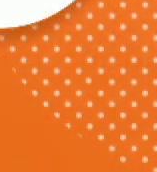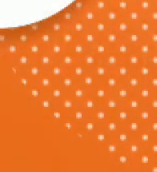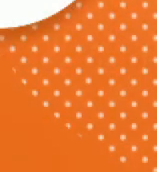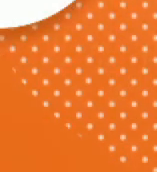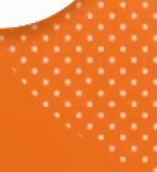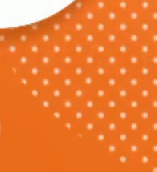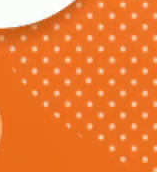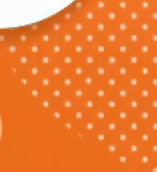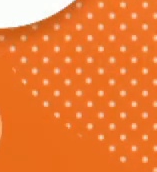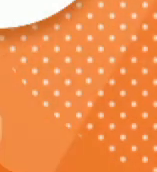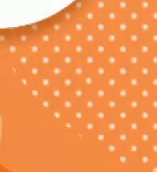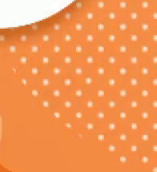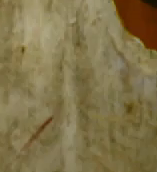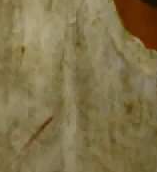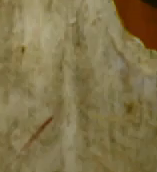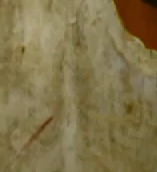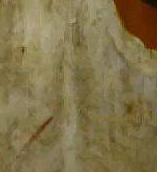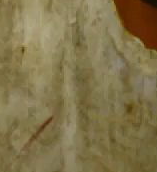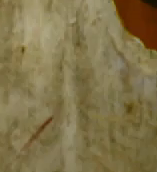으